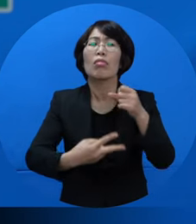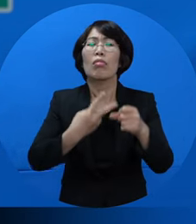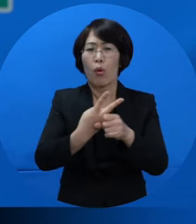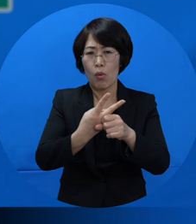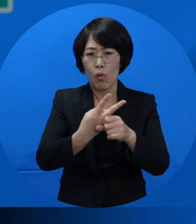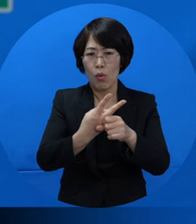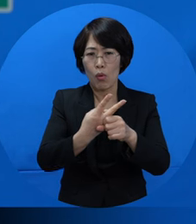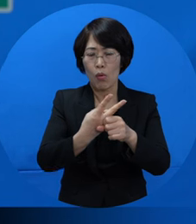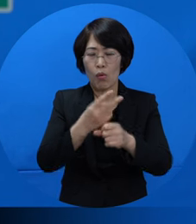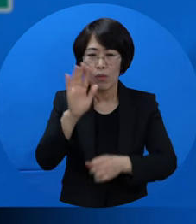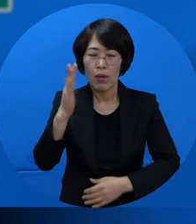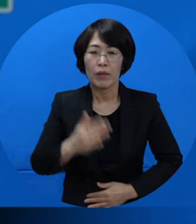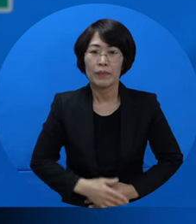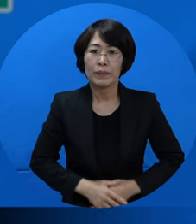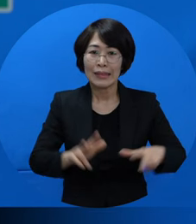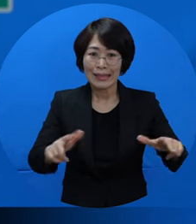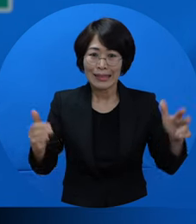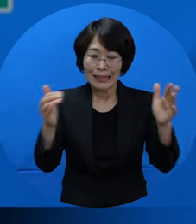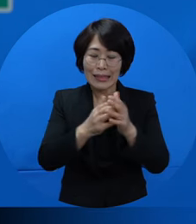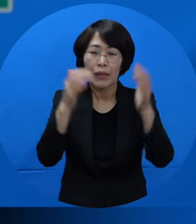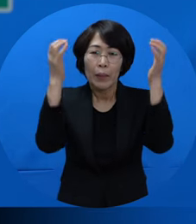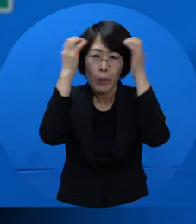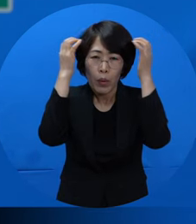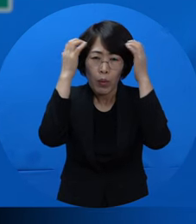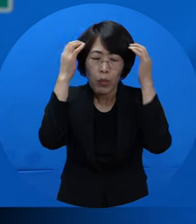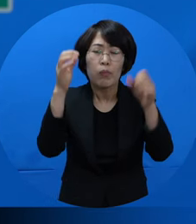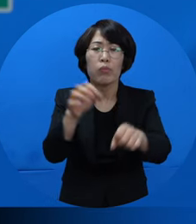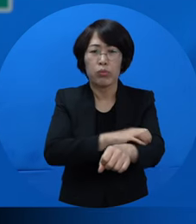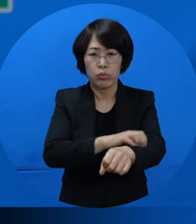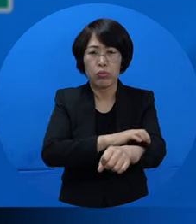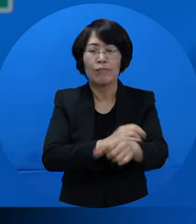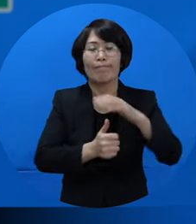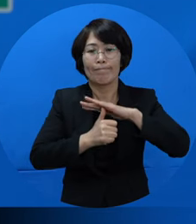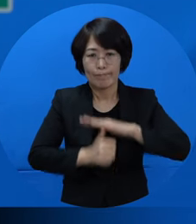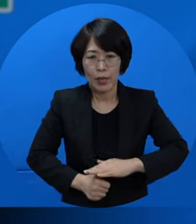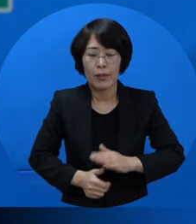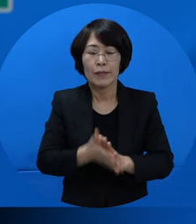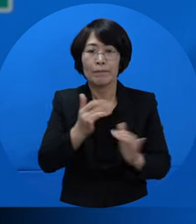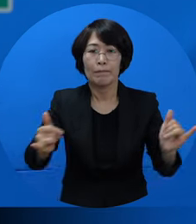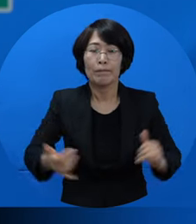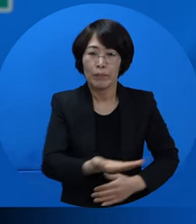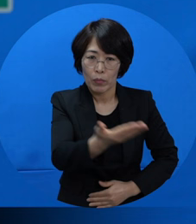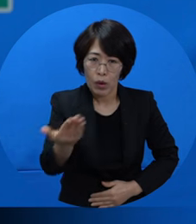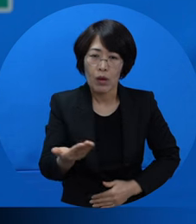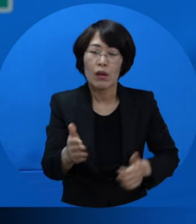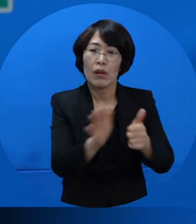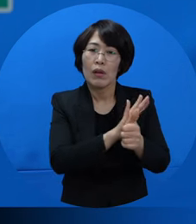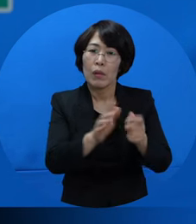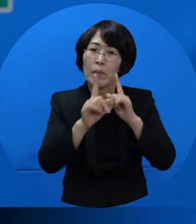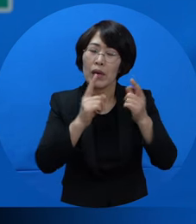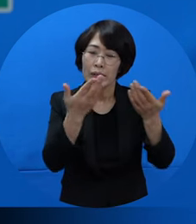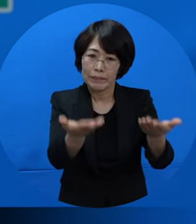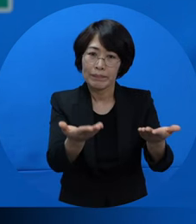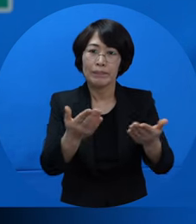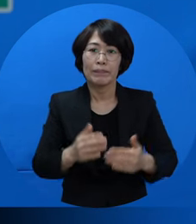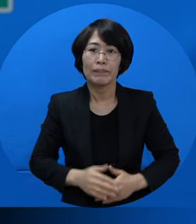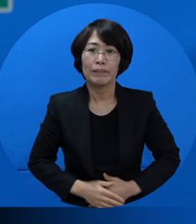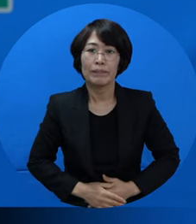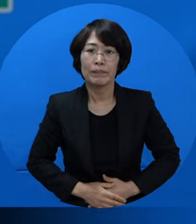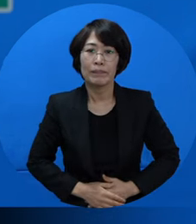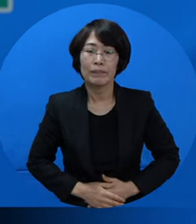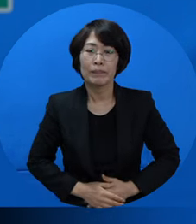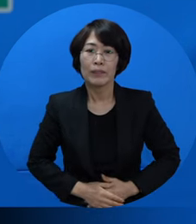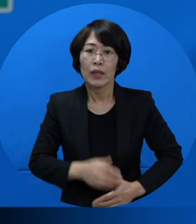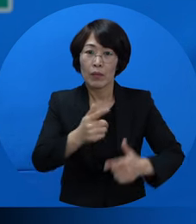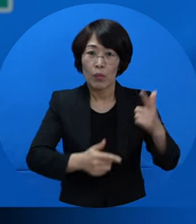넘었습니다 그동안 고통과 불편을 감사 하시는 시민 여러분께 위로의 말씀을 드립니다